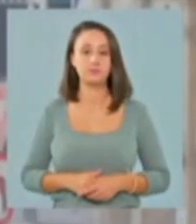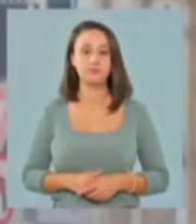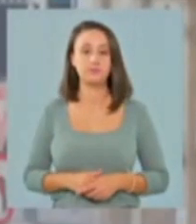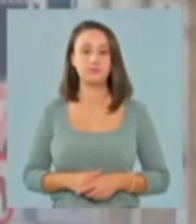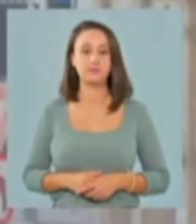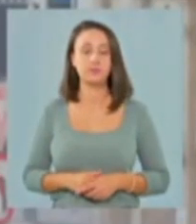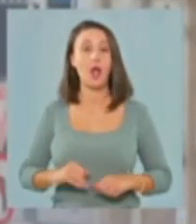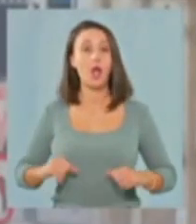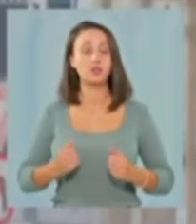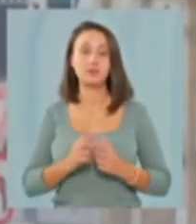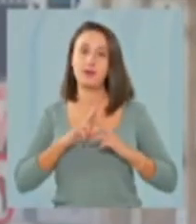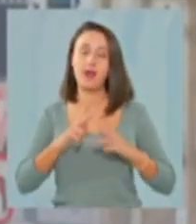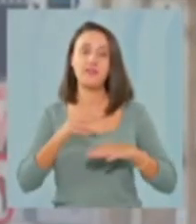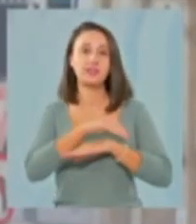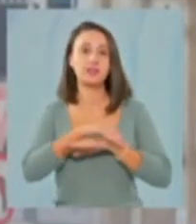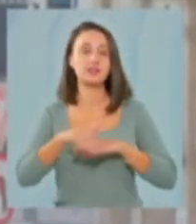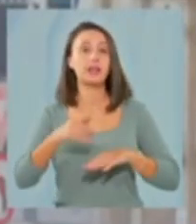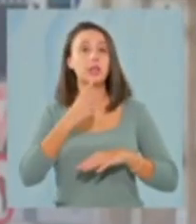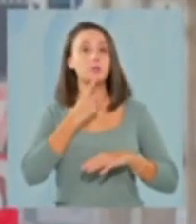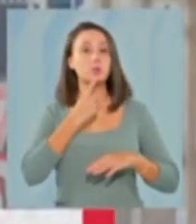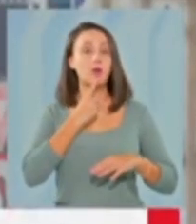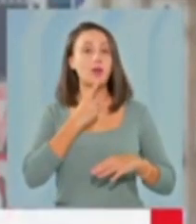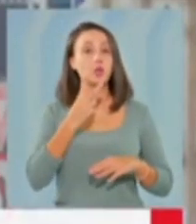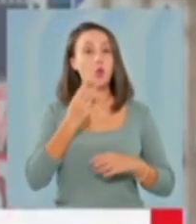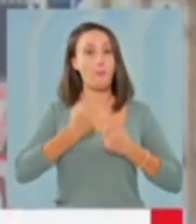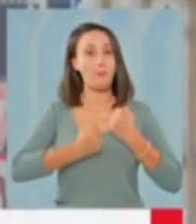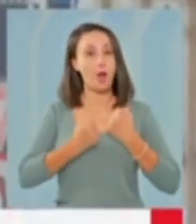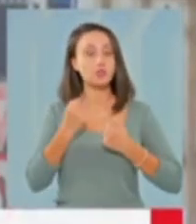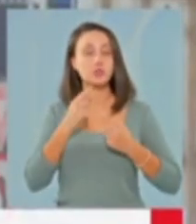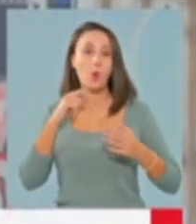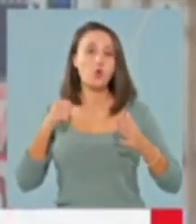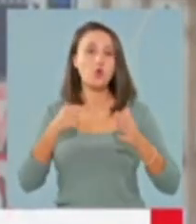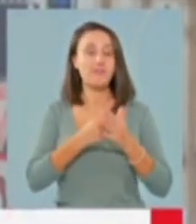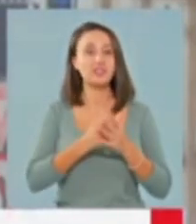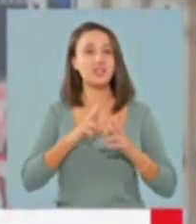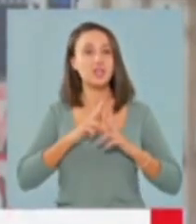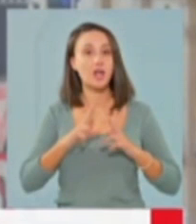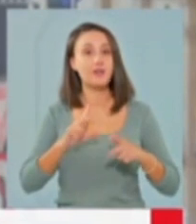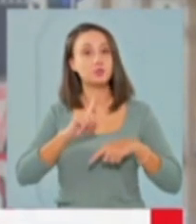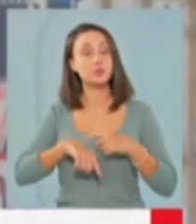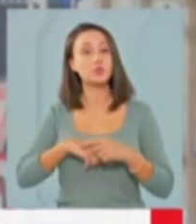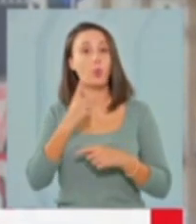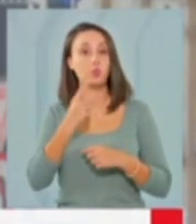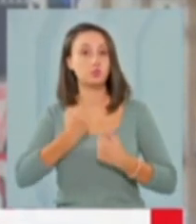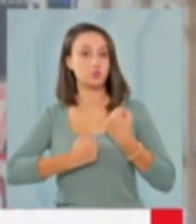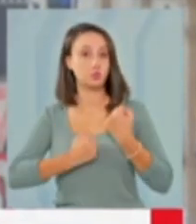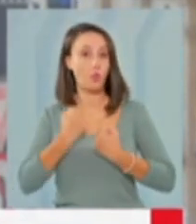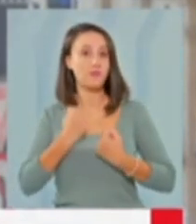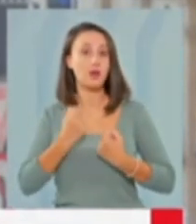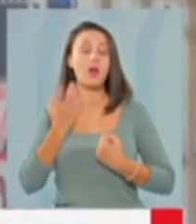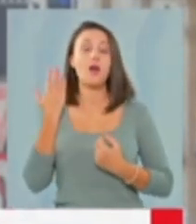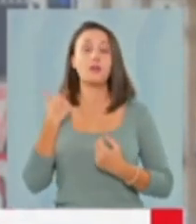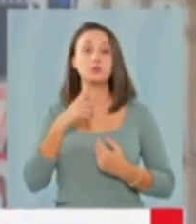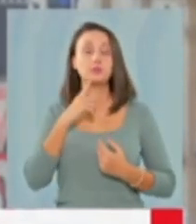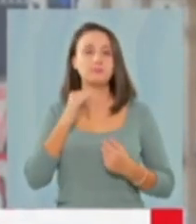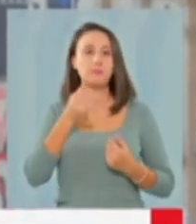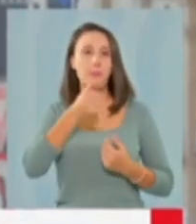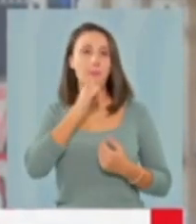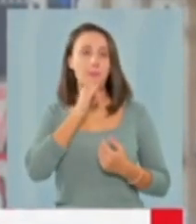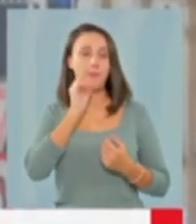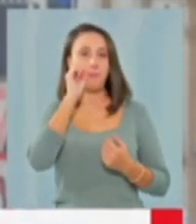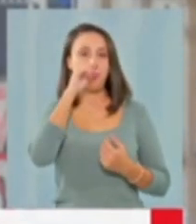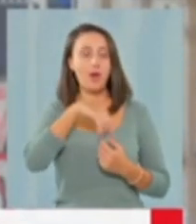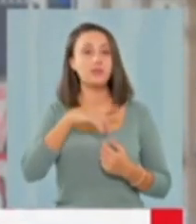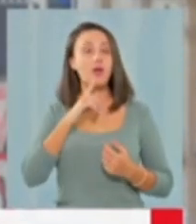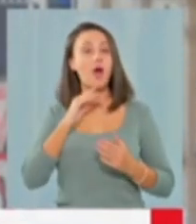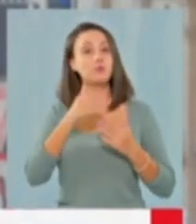accident teribil în o intersecție din Timișoara de autoturisme sau ciocnit violent după ce unul dintre șoferi Aflați sub influența alcoolului a